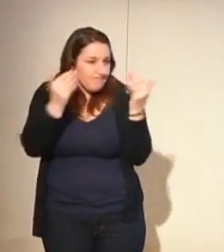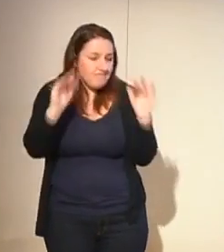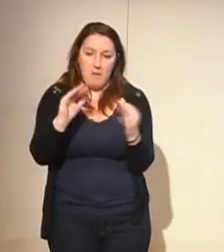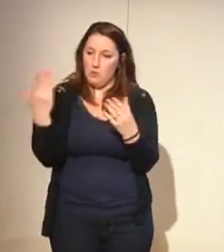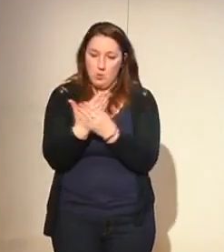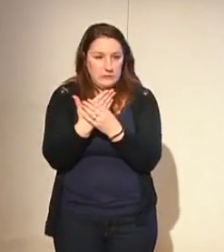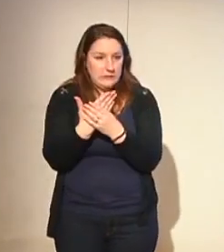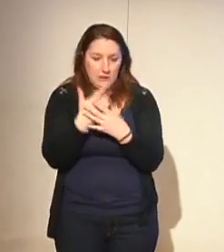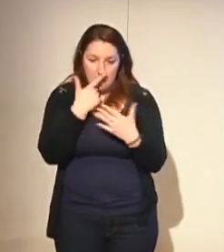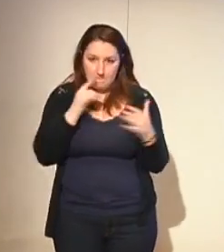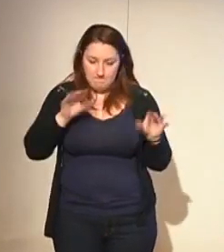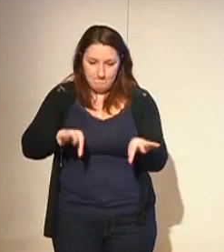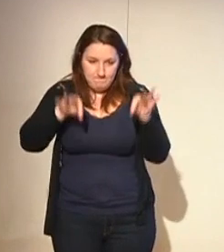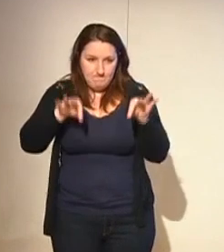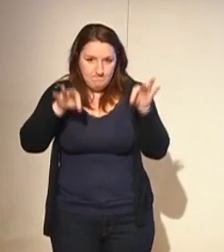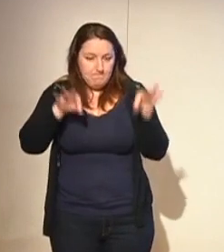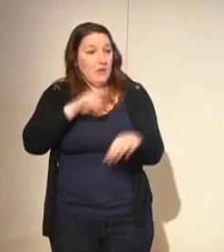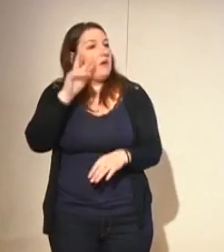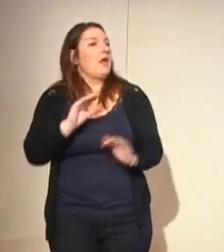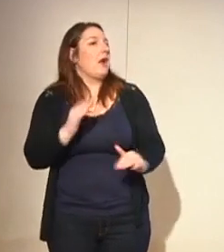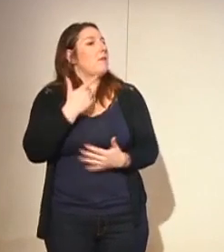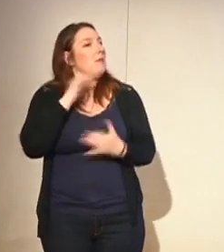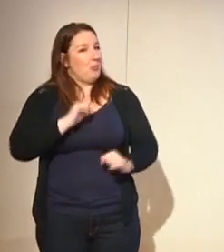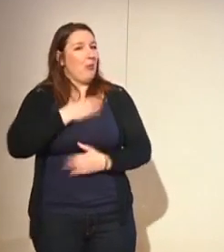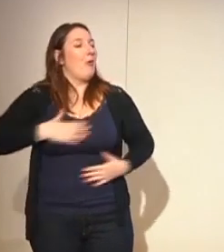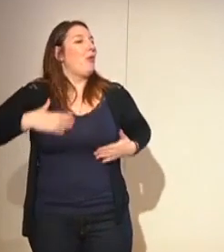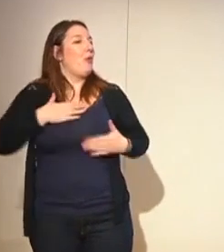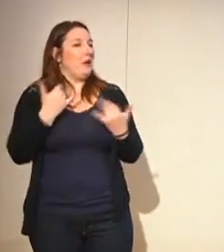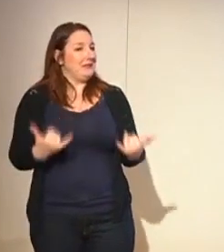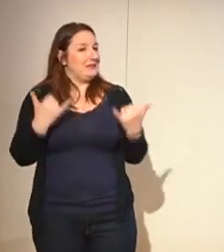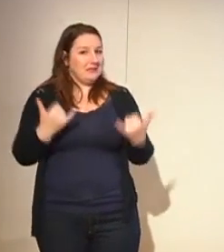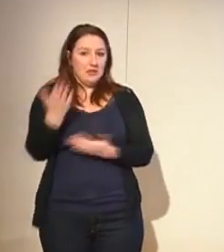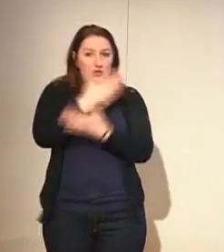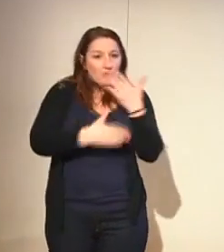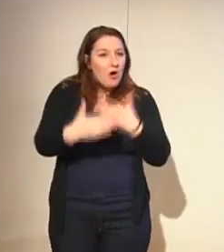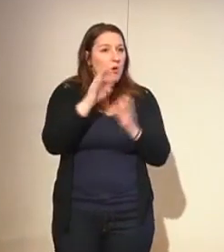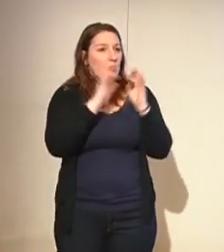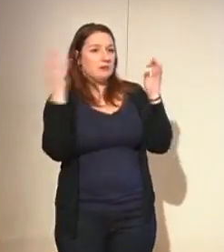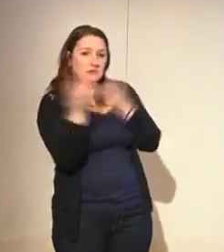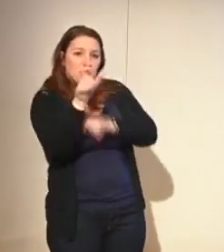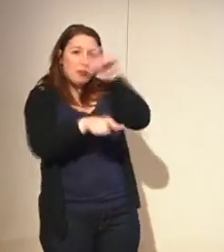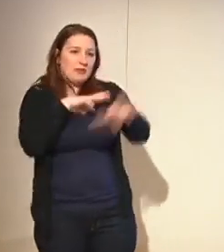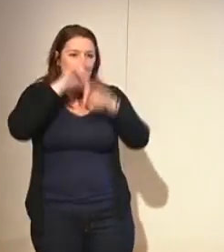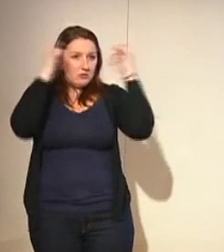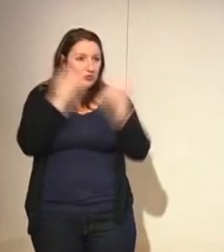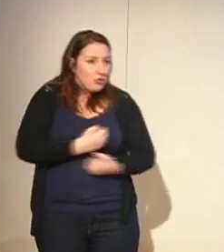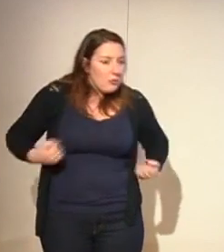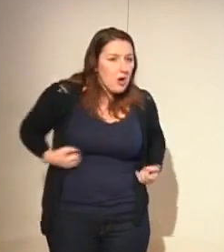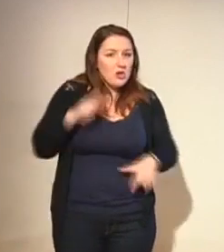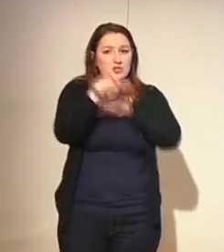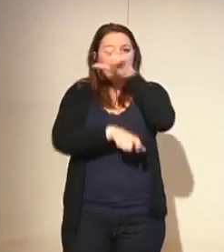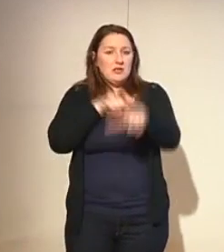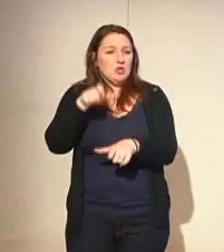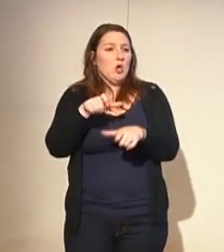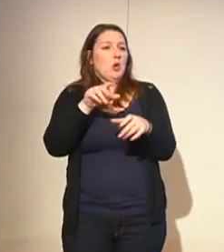malgré ça nous pouvons quand même nous réjouir que dans ce conseil municipal nous ayons des chômeurs nous ayons des conseillers municipaux qui